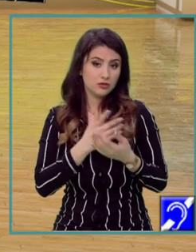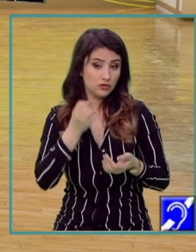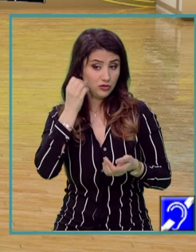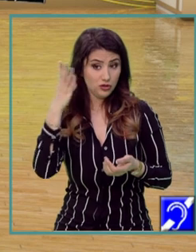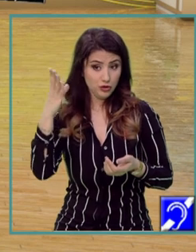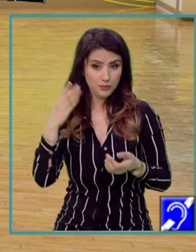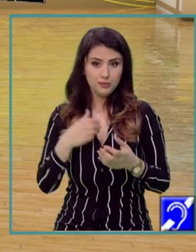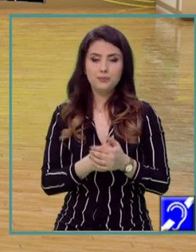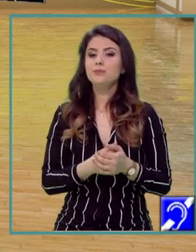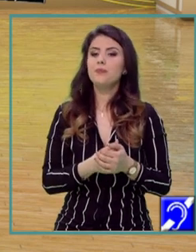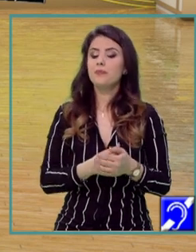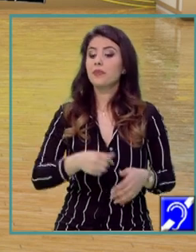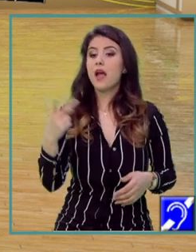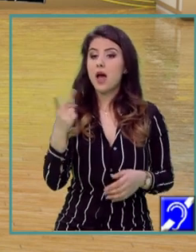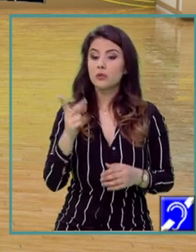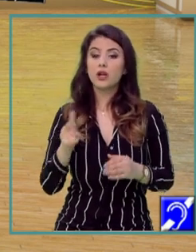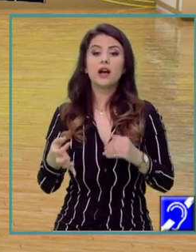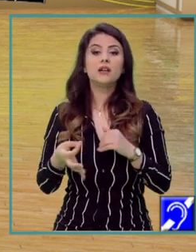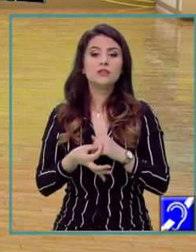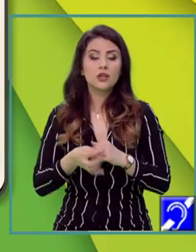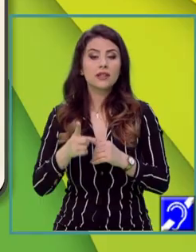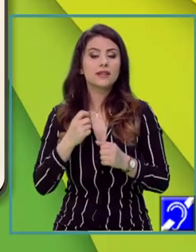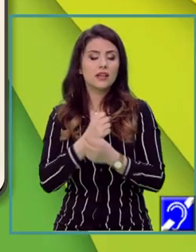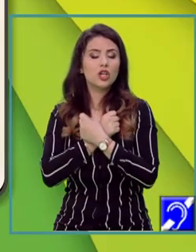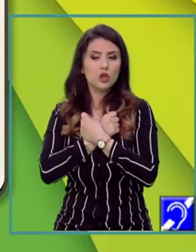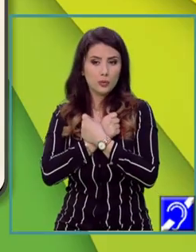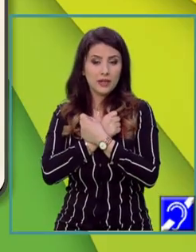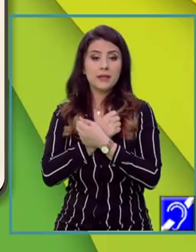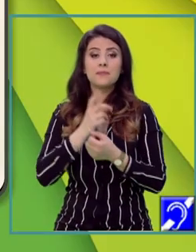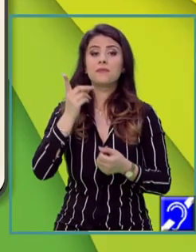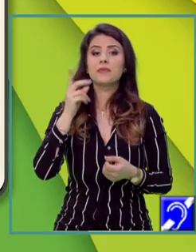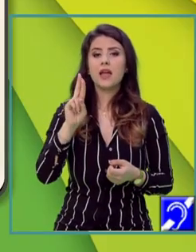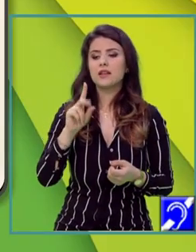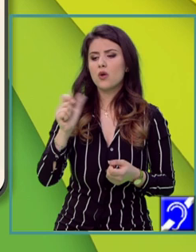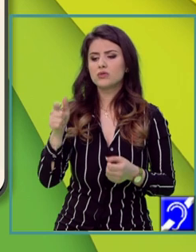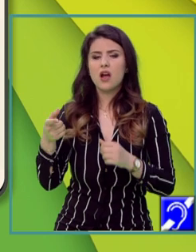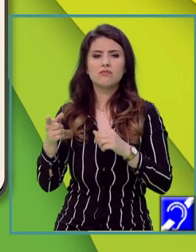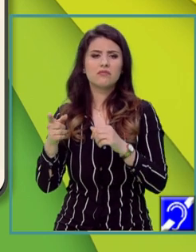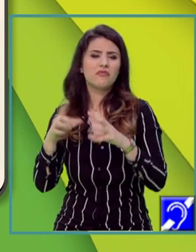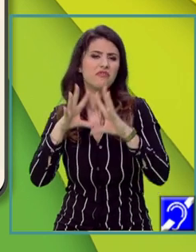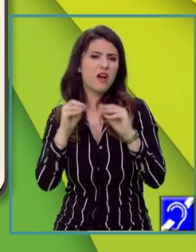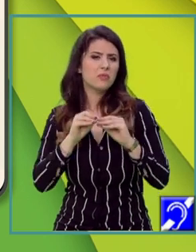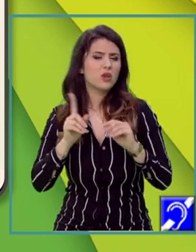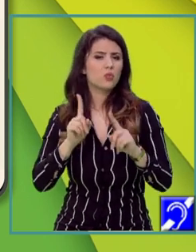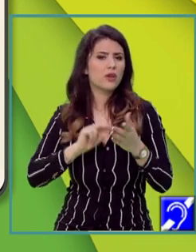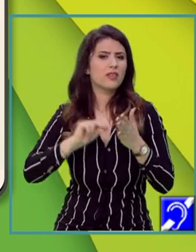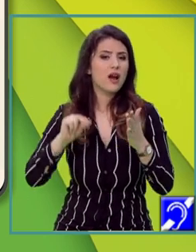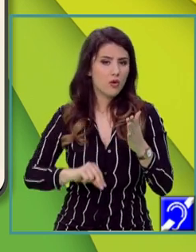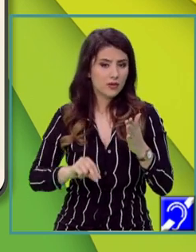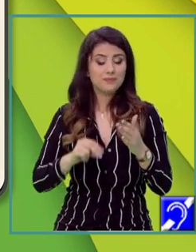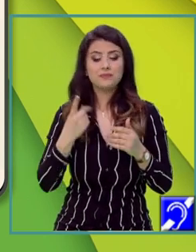se căsătoresc din dragoste în ciuda ironiilor familiei la adresa alegerilor din capitolul